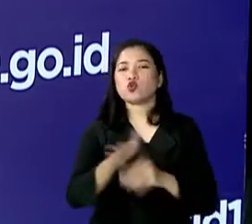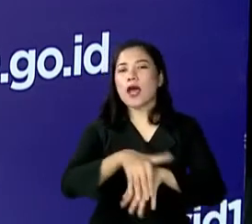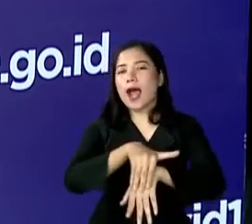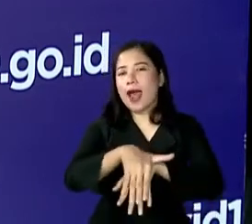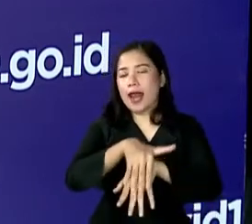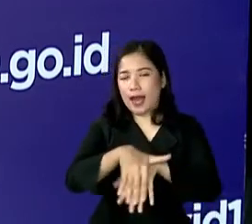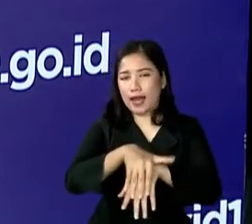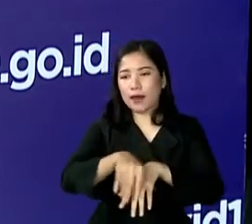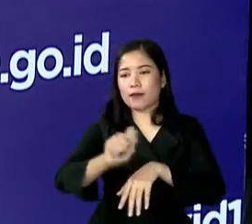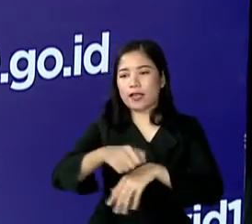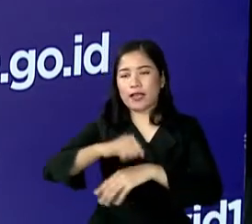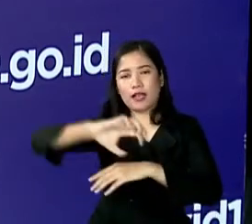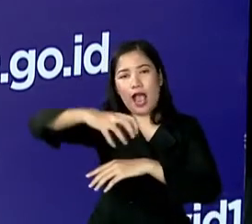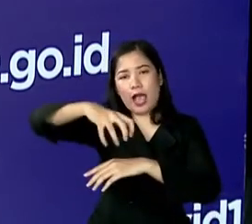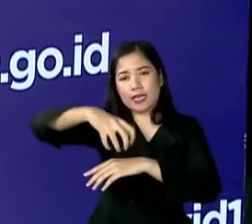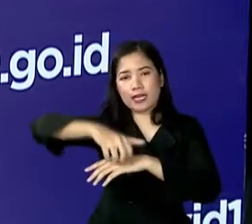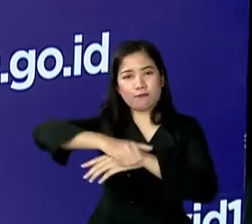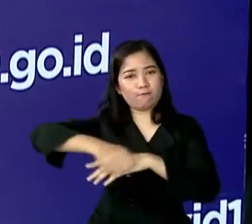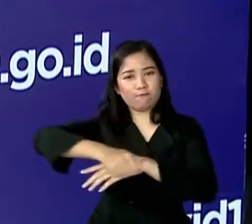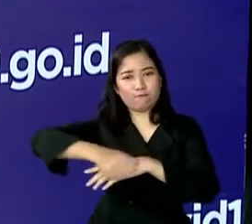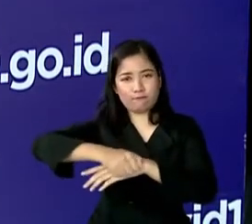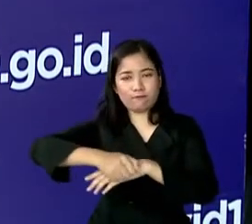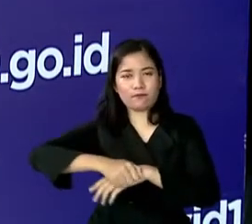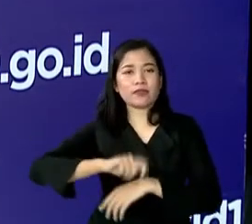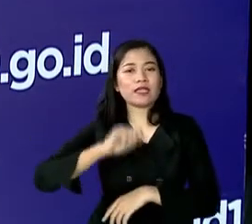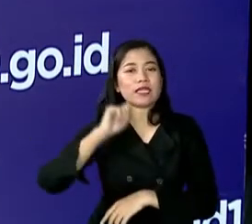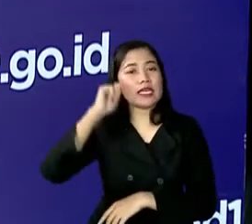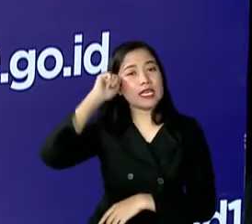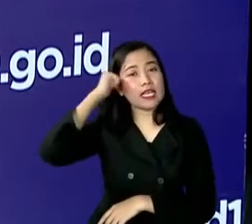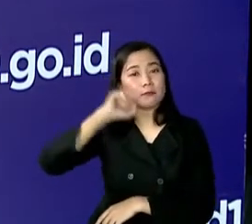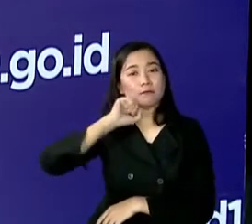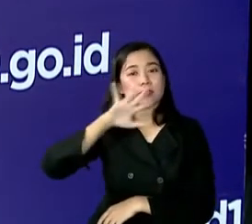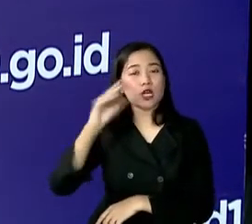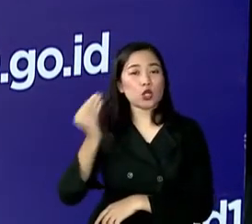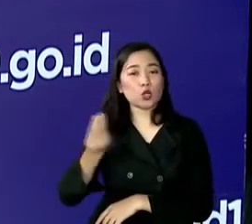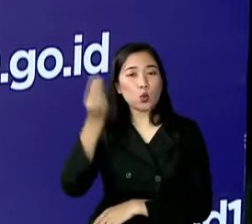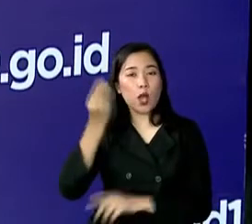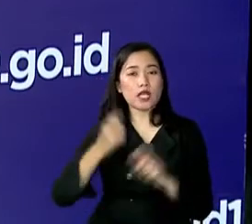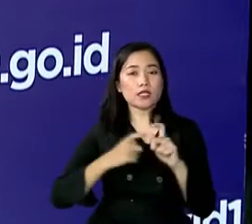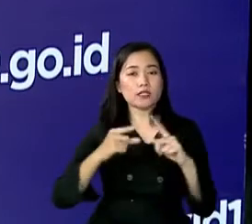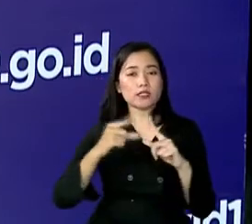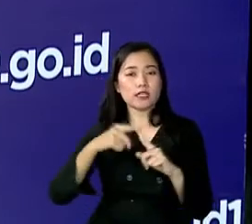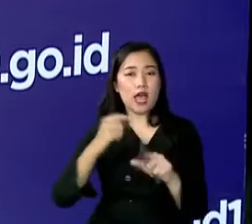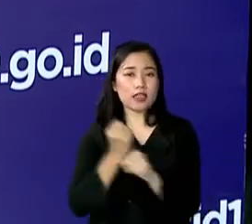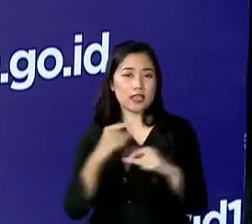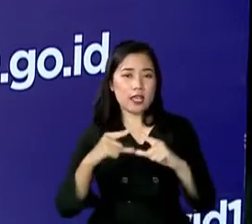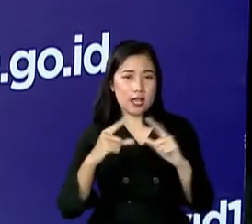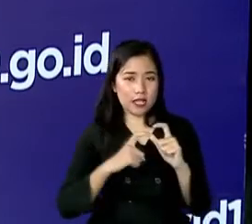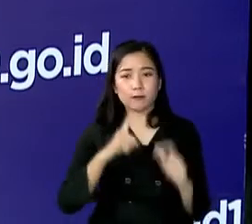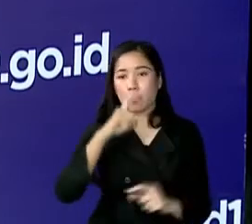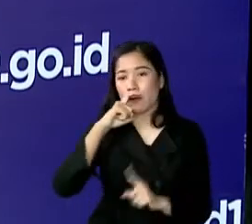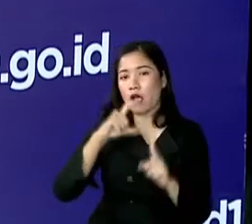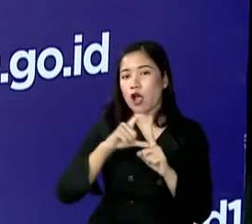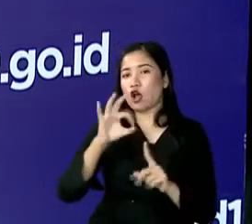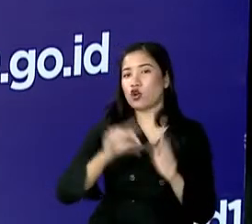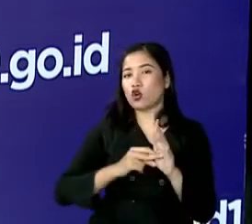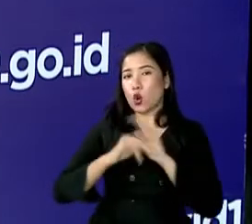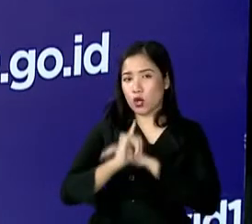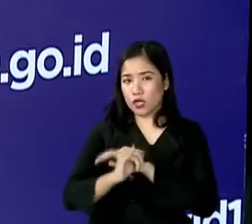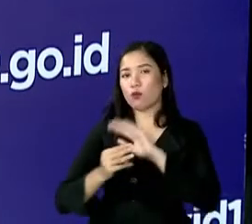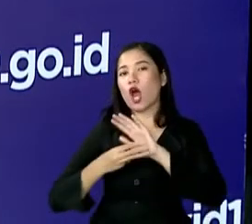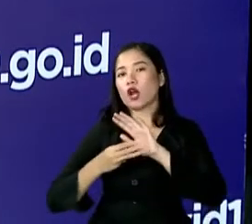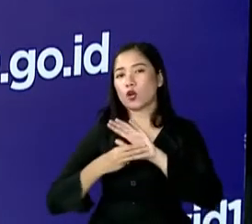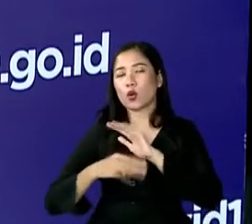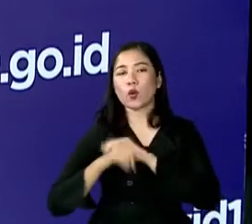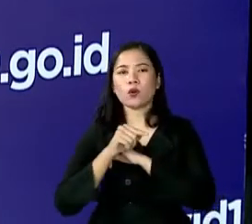tangan pakai sabun dengan air yang mengalir Ingat pesan ketua Satgas penanganan coffee 19 Bapak Doni monardo apa yang kita